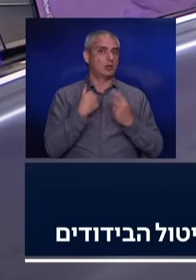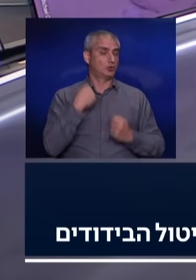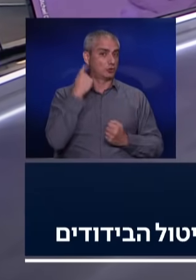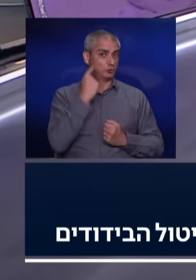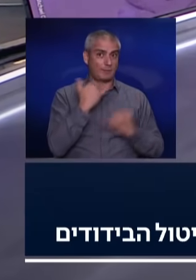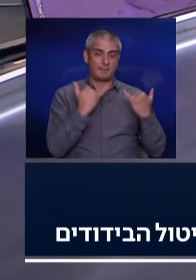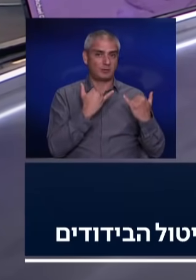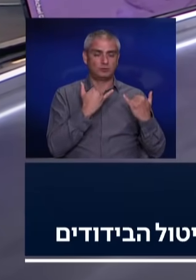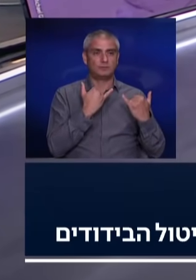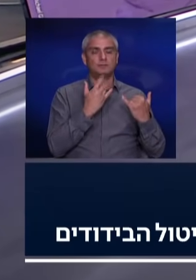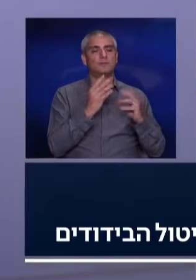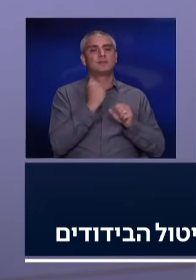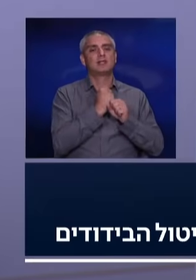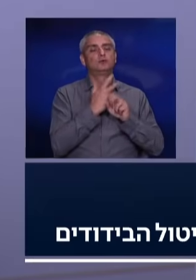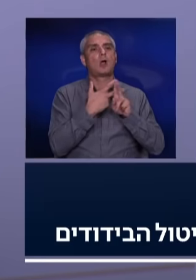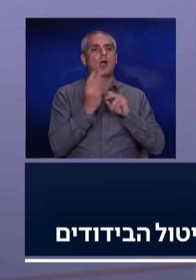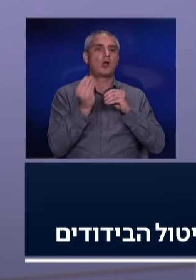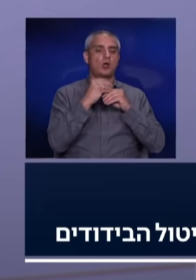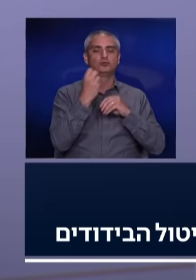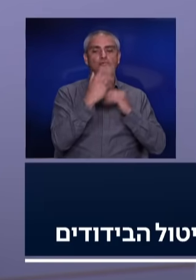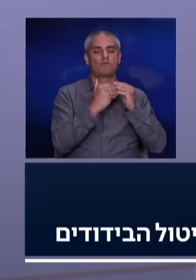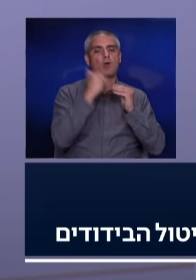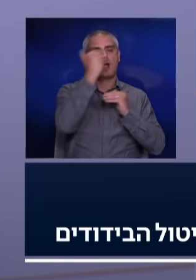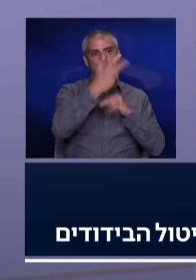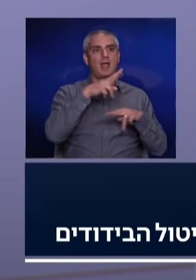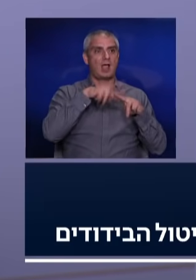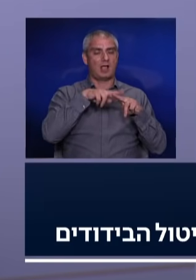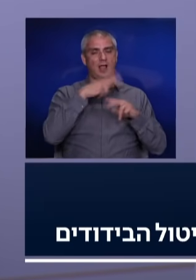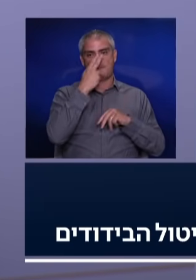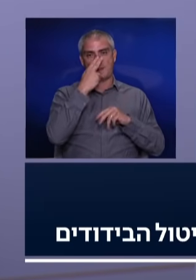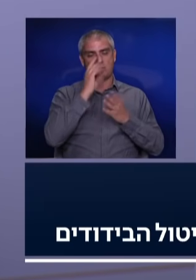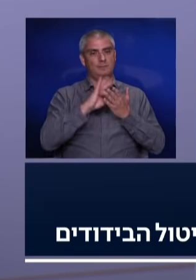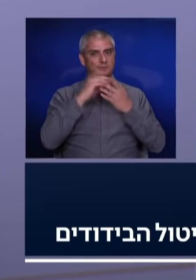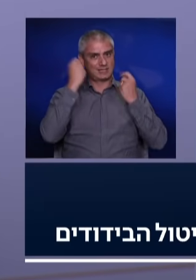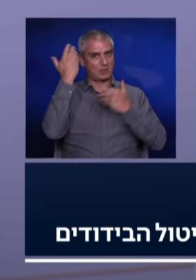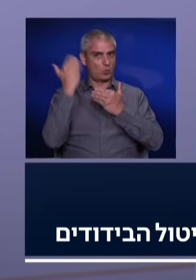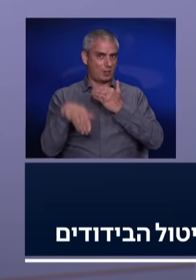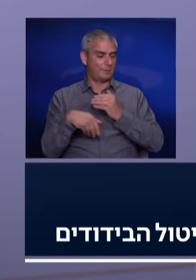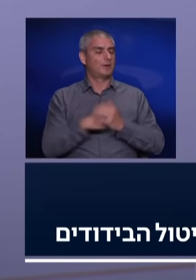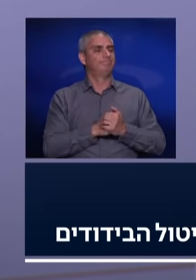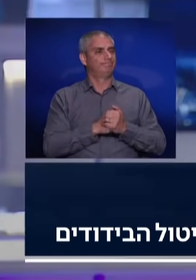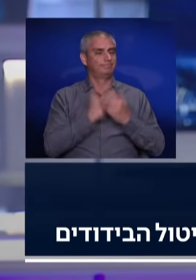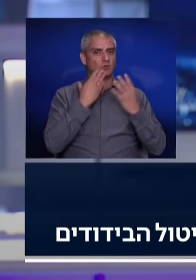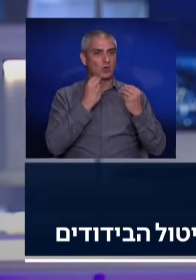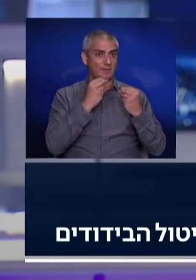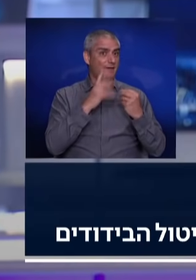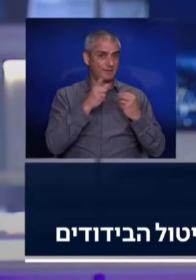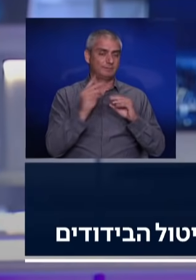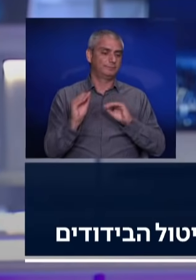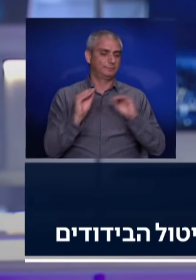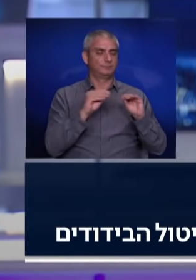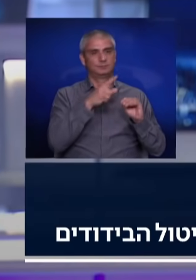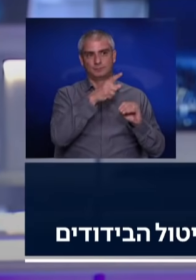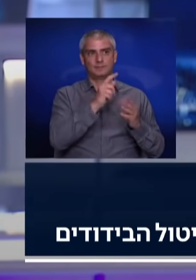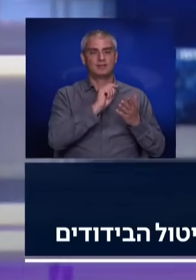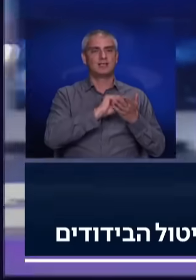כעת יושמו רק בעוד כשבועיים לאחר שהפיילוט במערכת החינוך הסתיים. תודה רבה, ליאל. ועם הדברים האלה אנחנו באים עכשיו אלייך, גילי